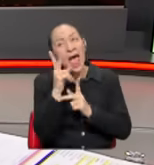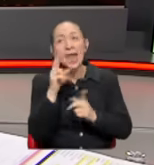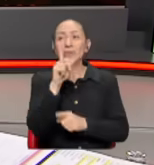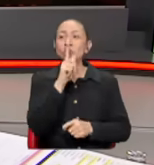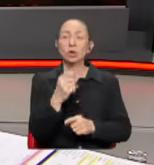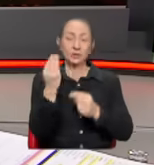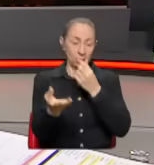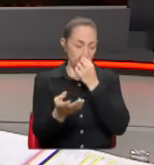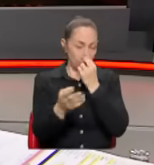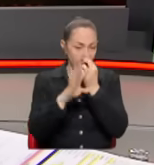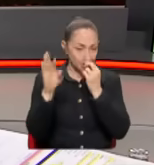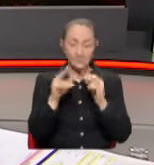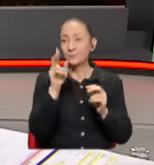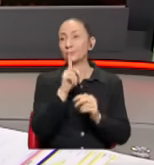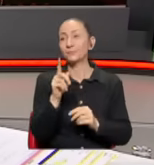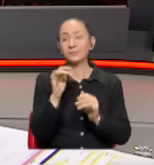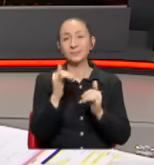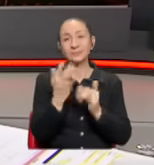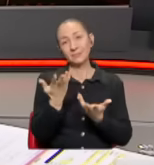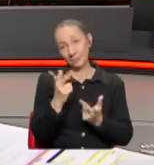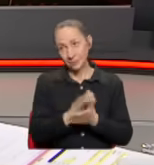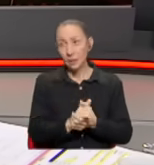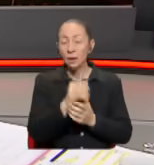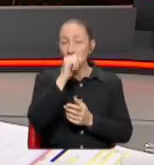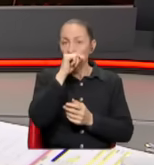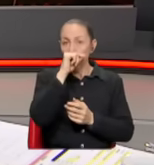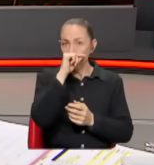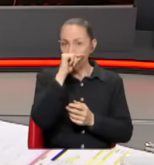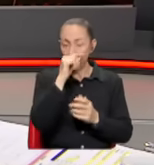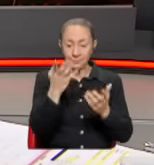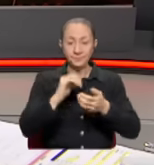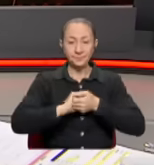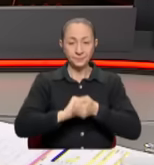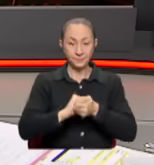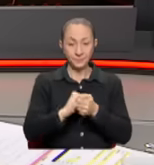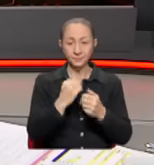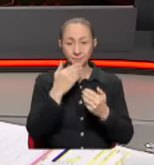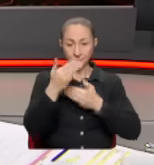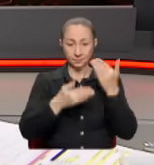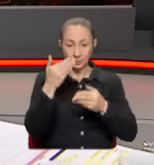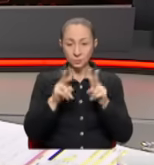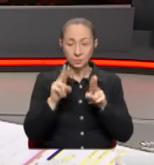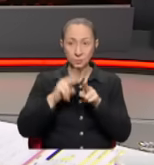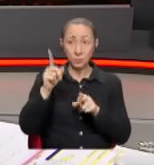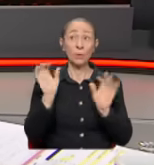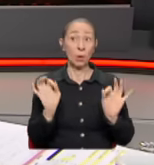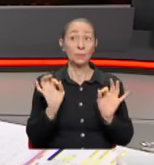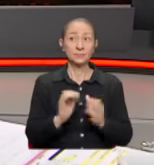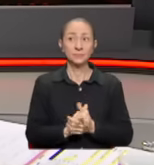vaat. Tümüyle afaki. Ama samimiyetten bahsetti Murat Kurum.